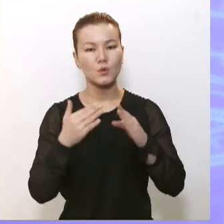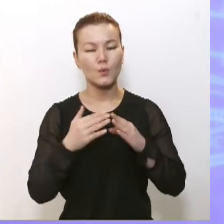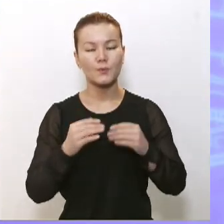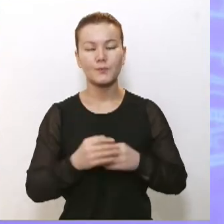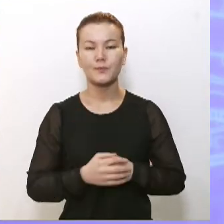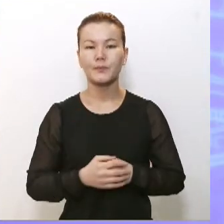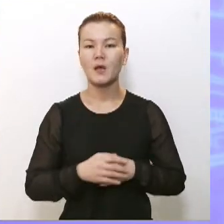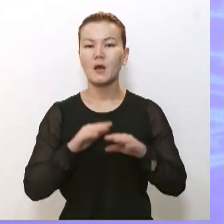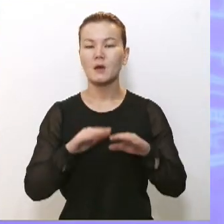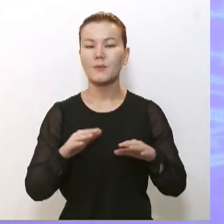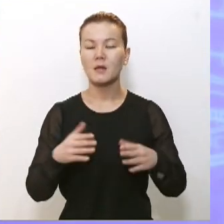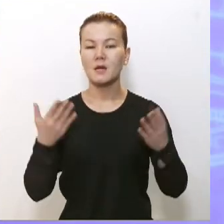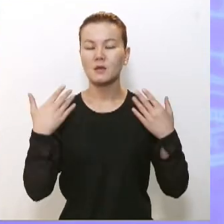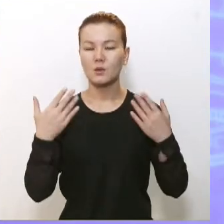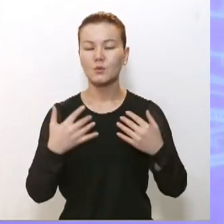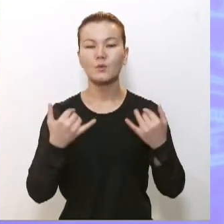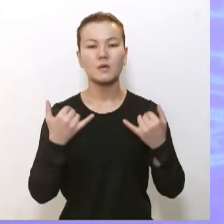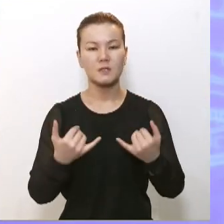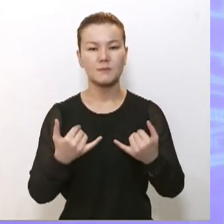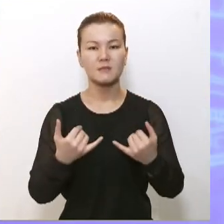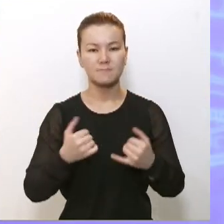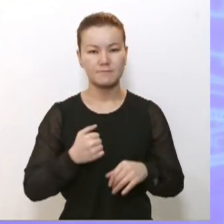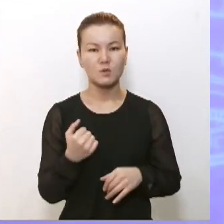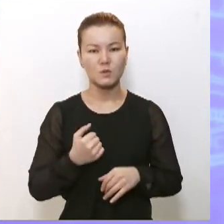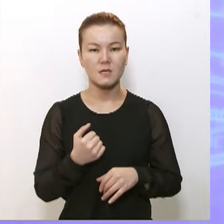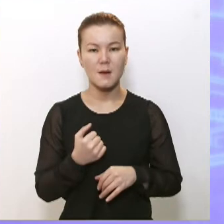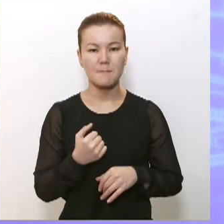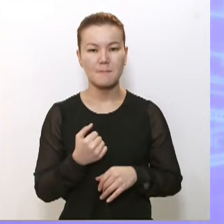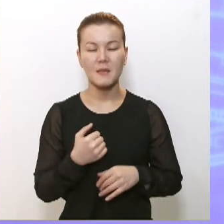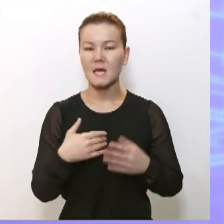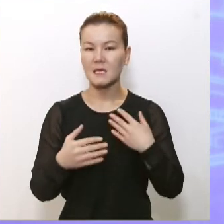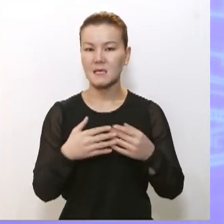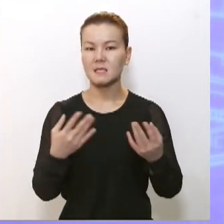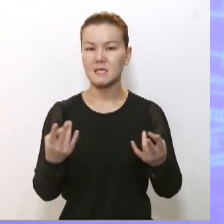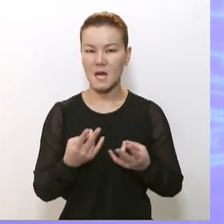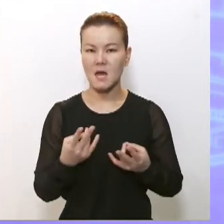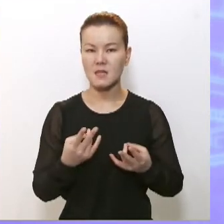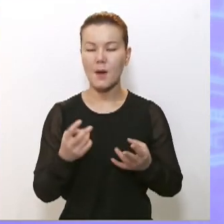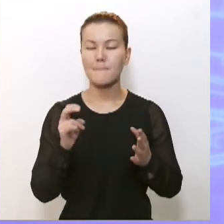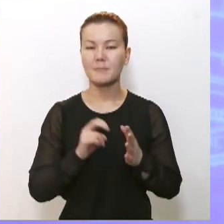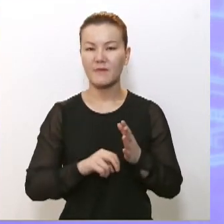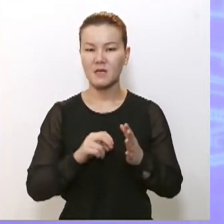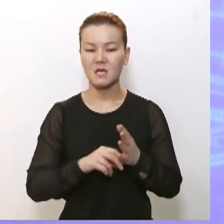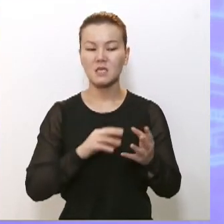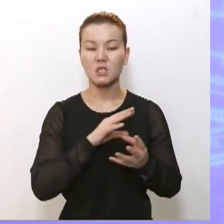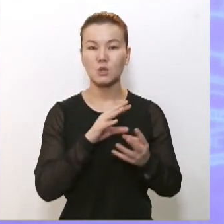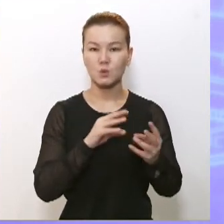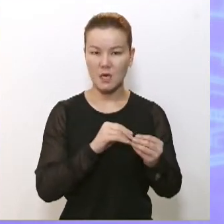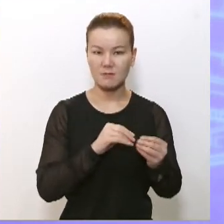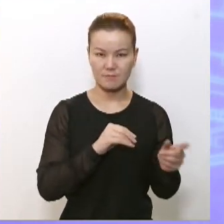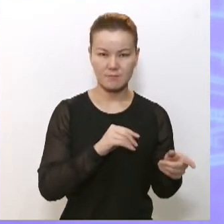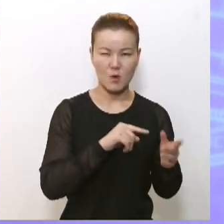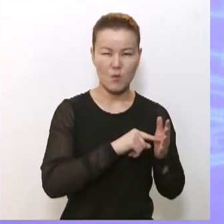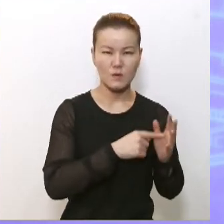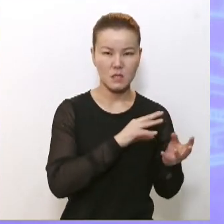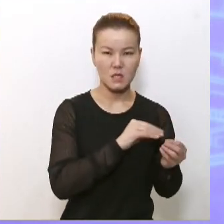отдохнули а теперь друзья если надо проверить результат умножения